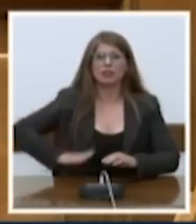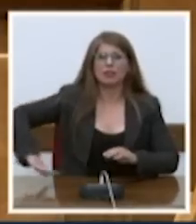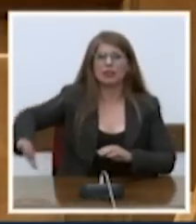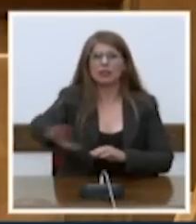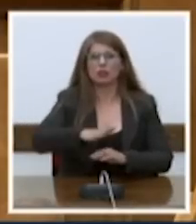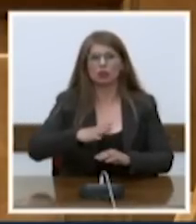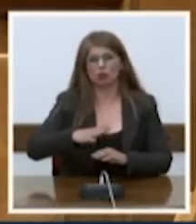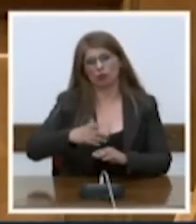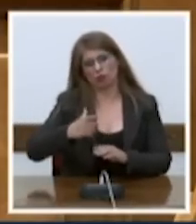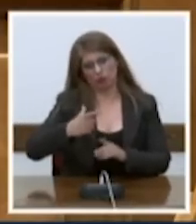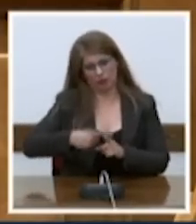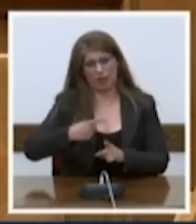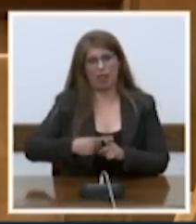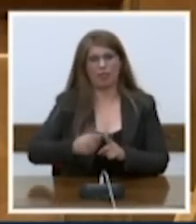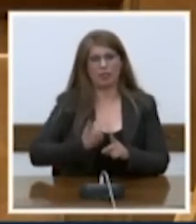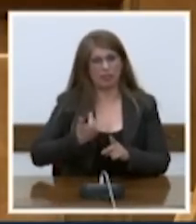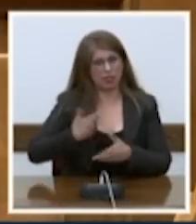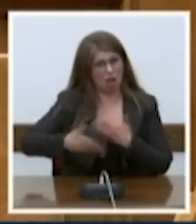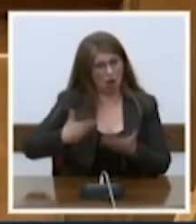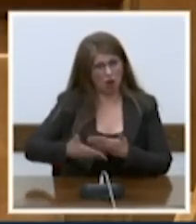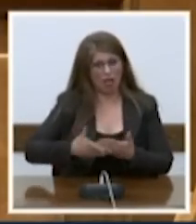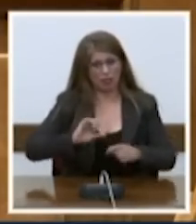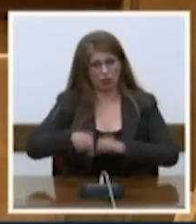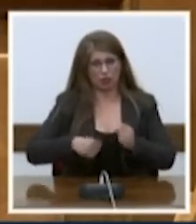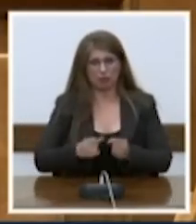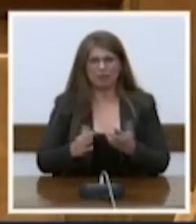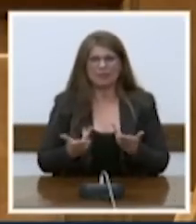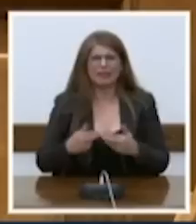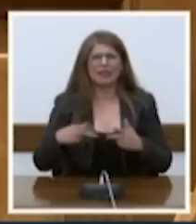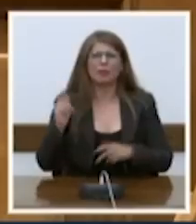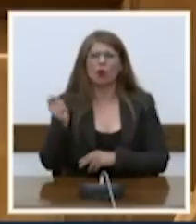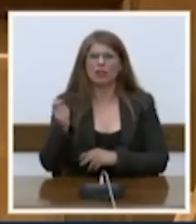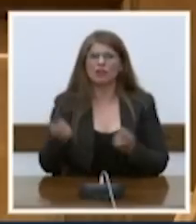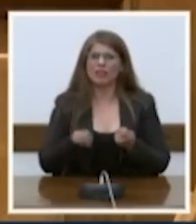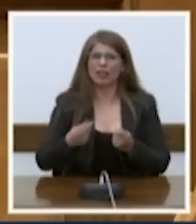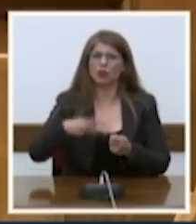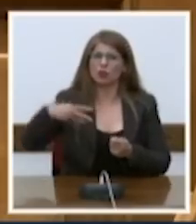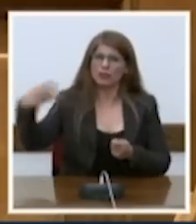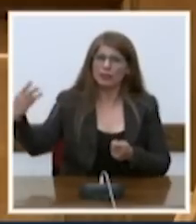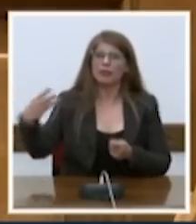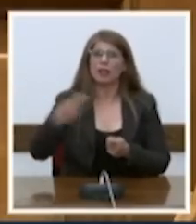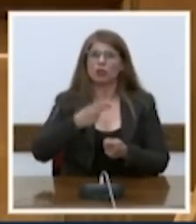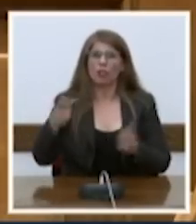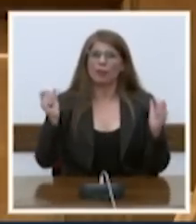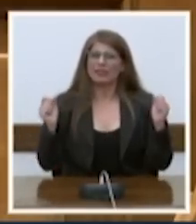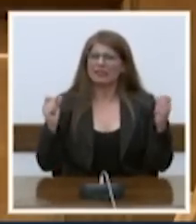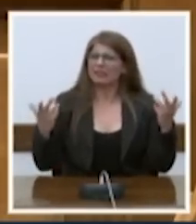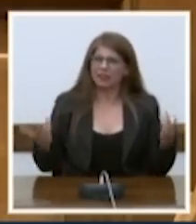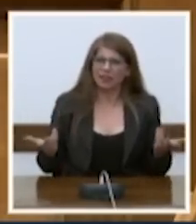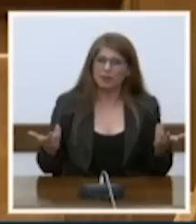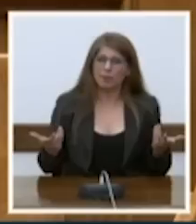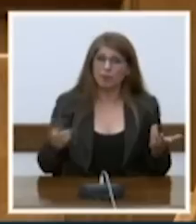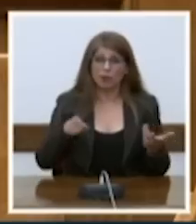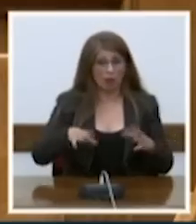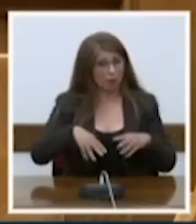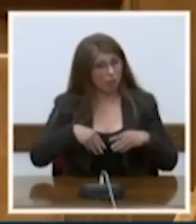και το κίνημά τους. Τι αντιπολίτευση να κάνει, για παράδειγμα, ο ΣΥΡΙΖΑ στα ζητήματα της υγείας, όταν